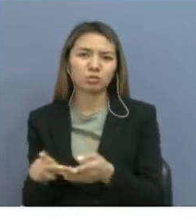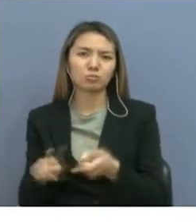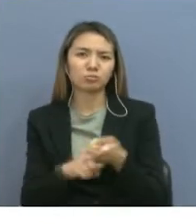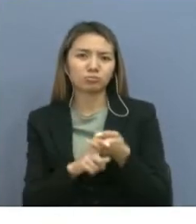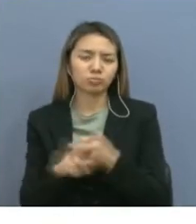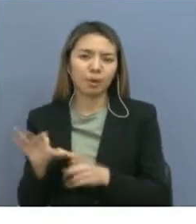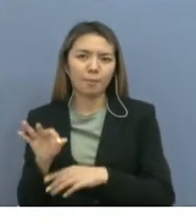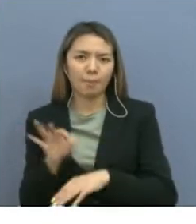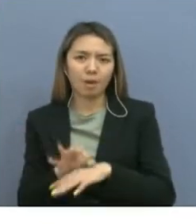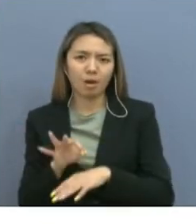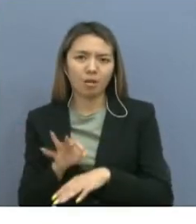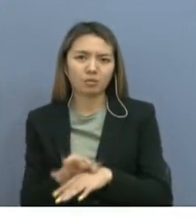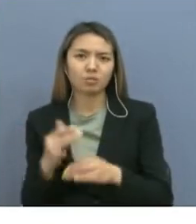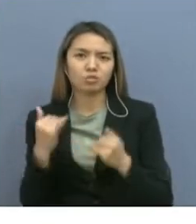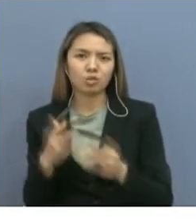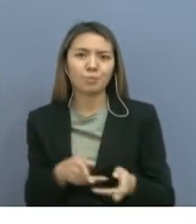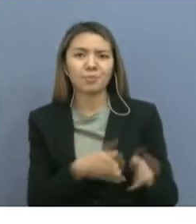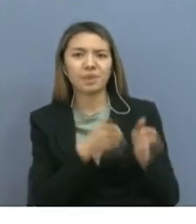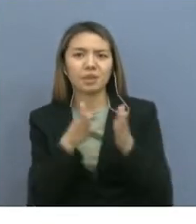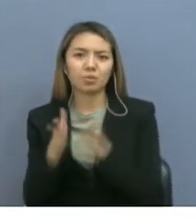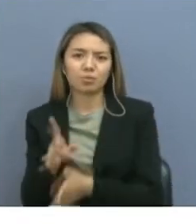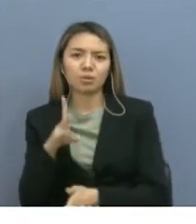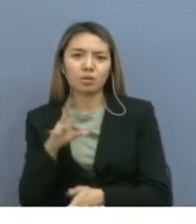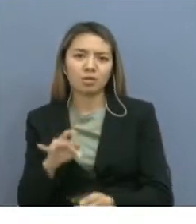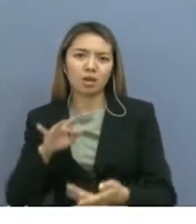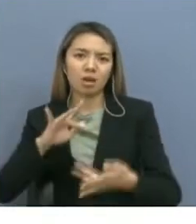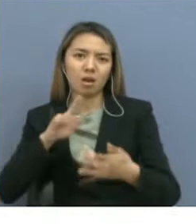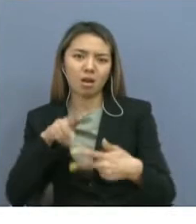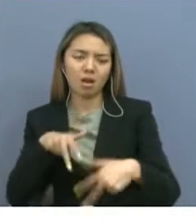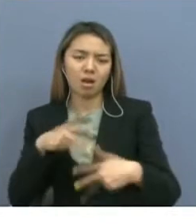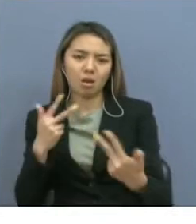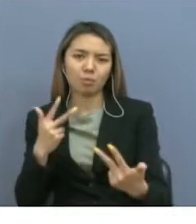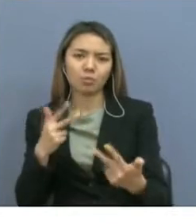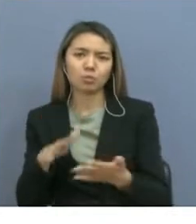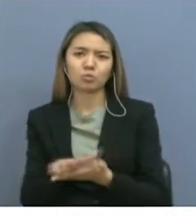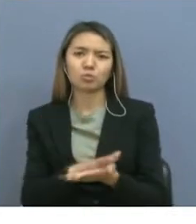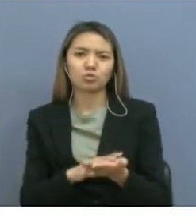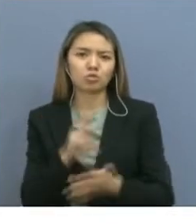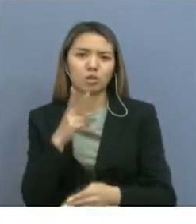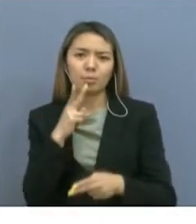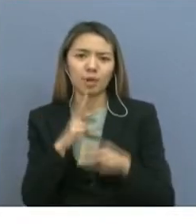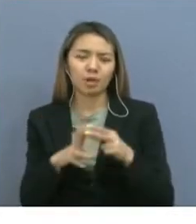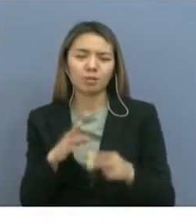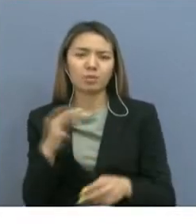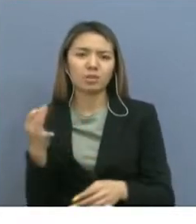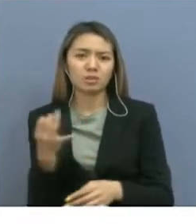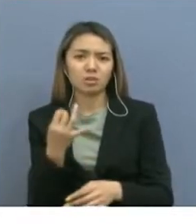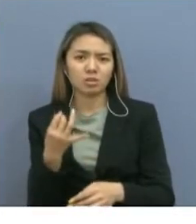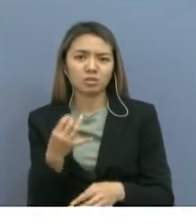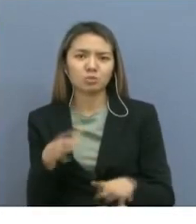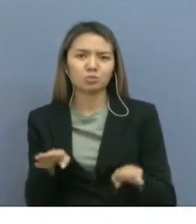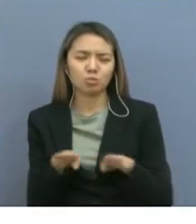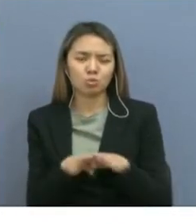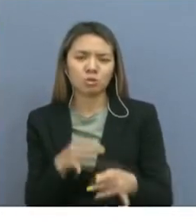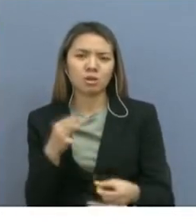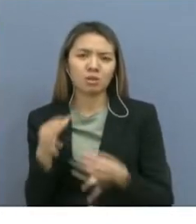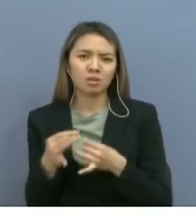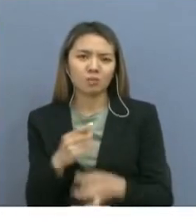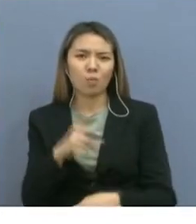байланысты онлайн форматты өткізіп жатырмыз. Негізінде ешнәрсе ұтылып жатқан жоқпыз. Қызығушылық бұрынғыдан да кем емес.